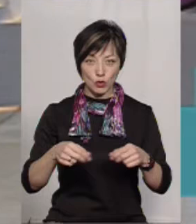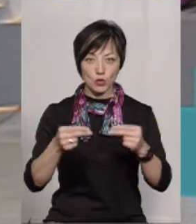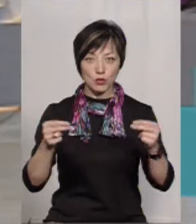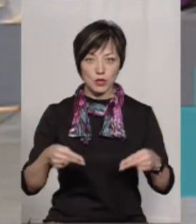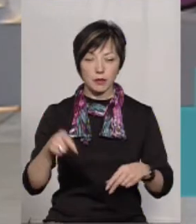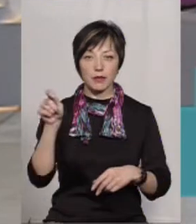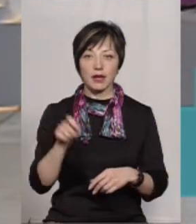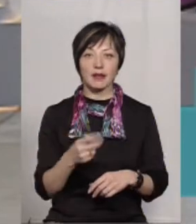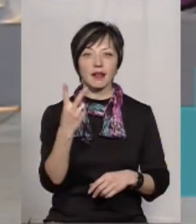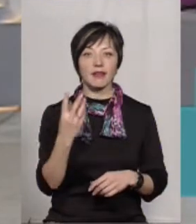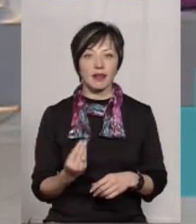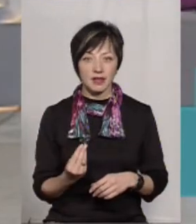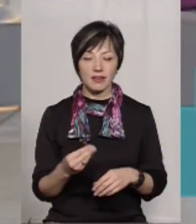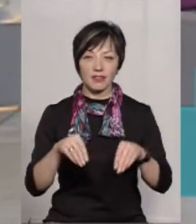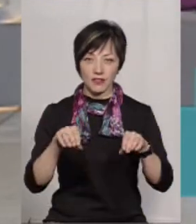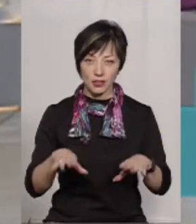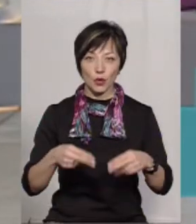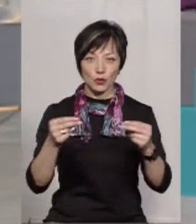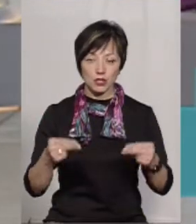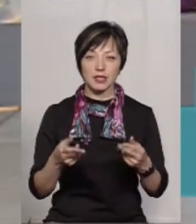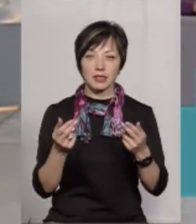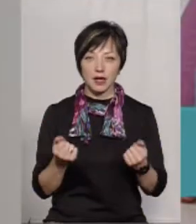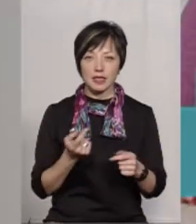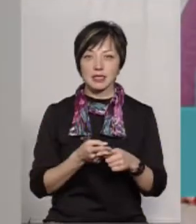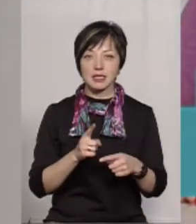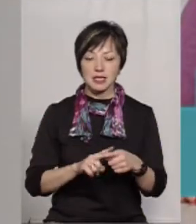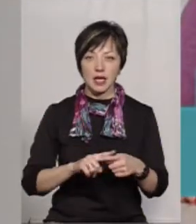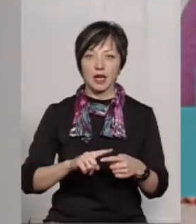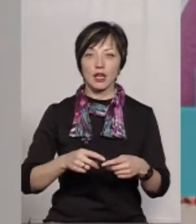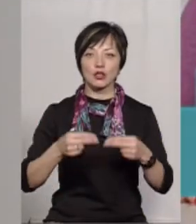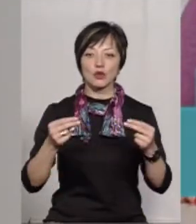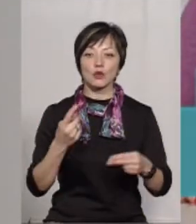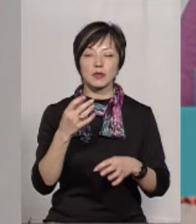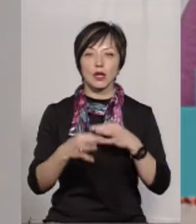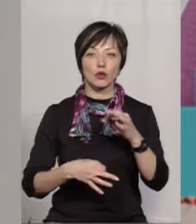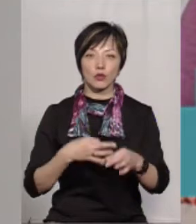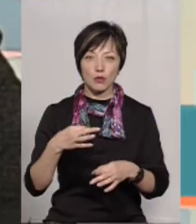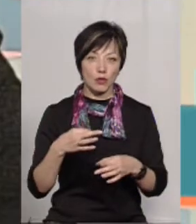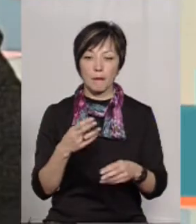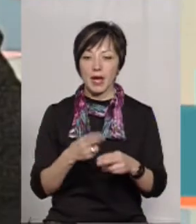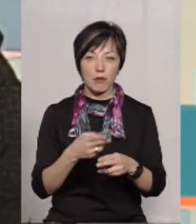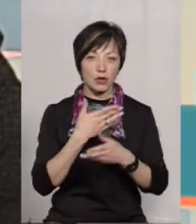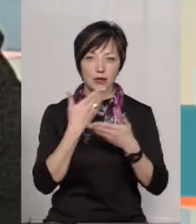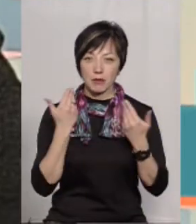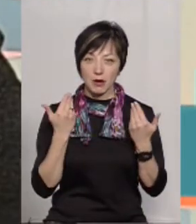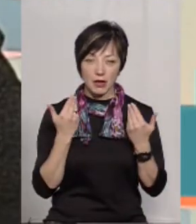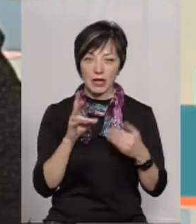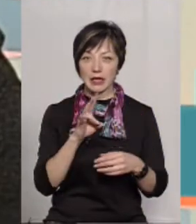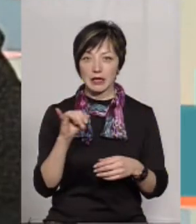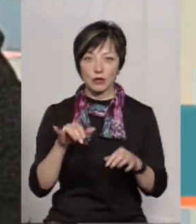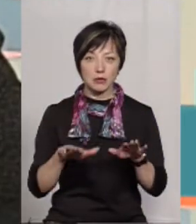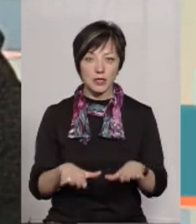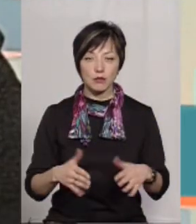одружитися? Вони приїхали на два дні, звичайно, і вирішили одружитися. Тобто це... За шлюб за добу перепон немає ні до